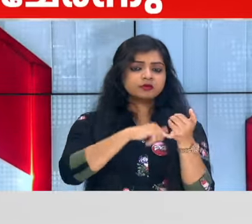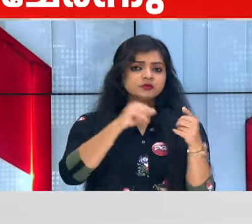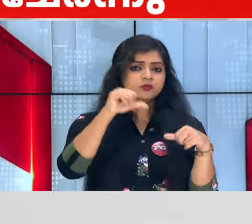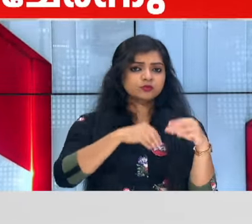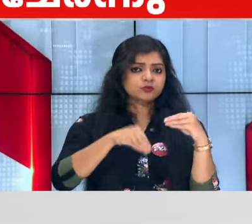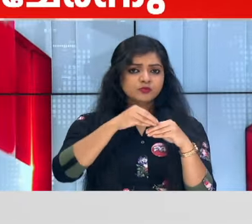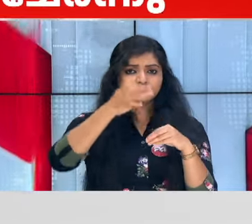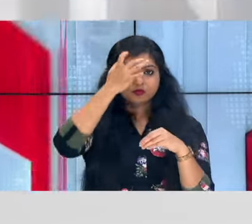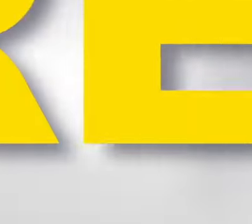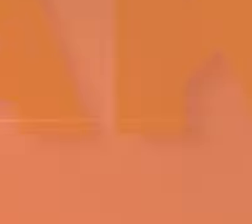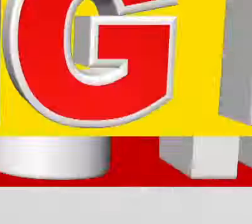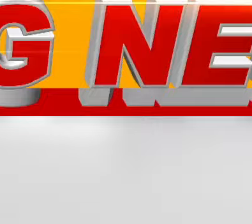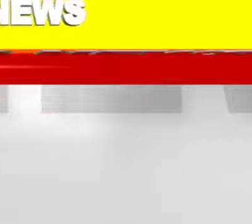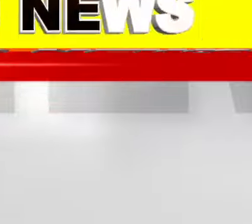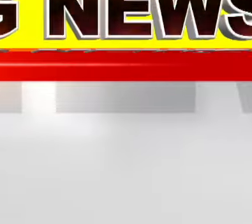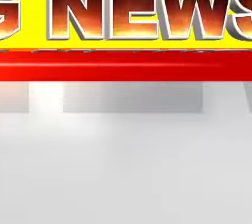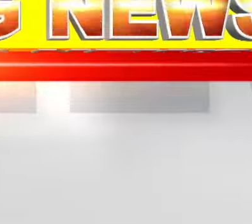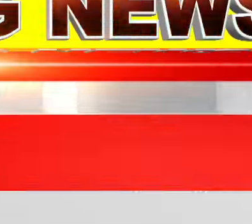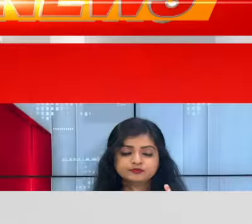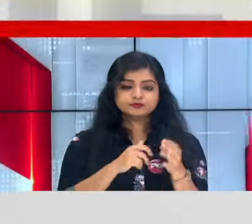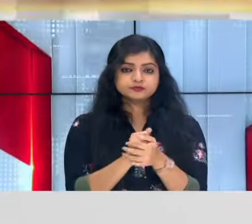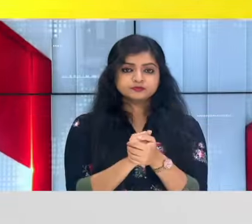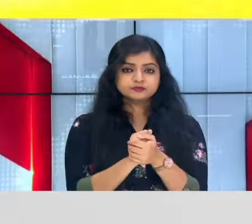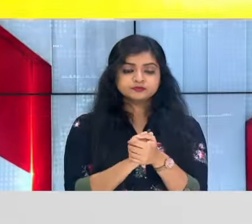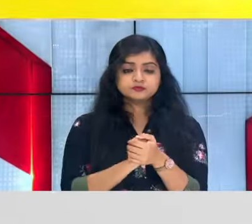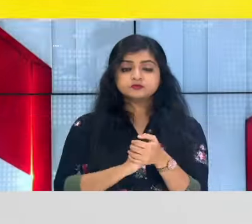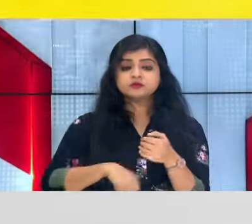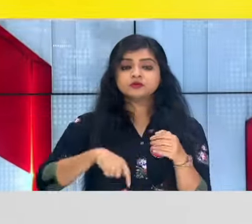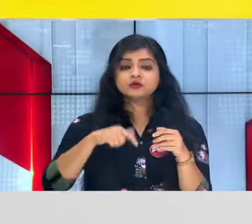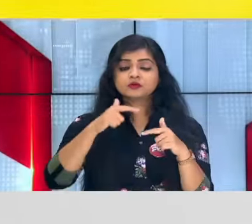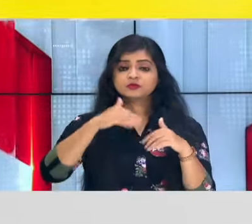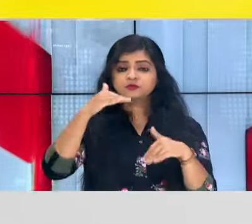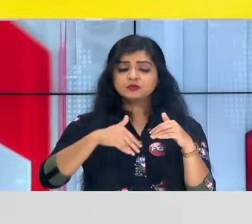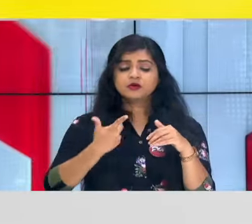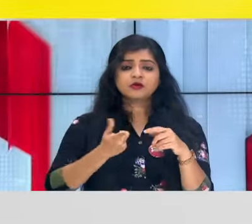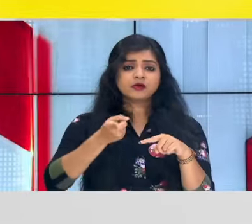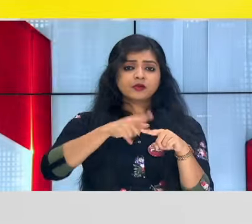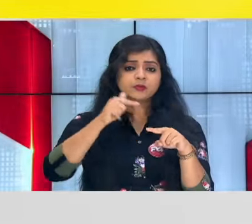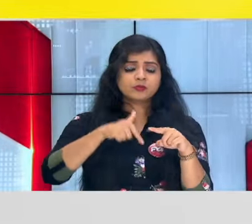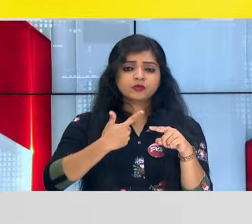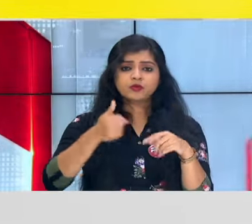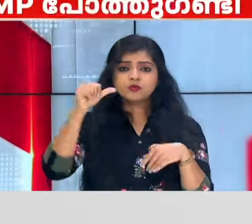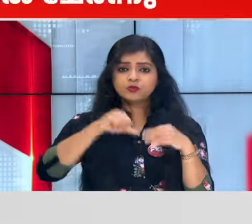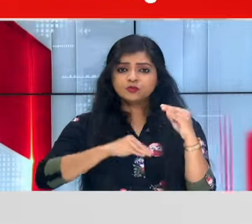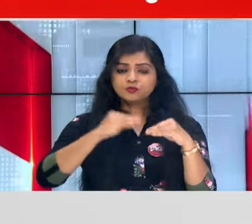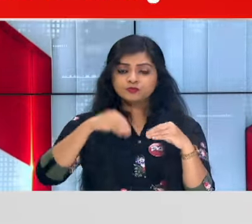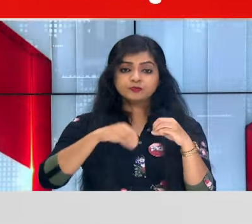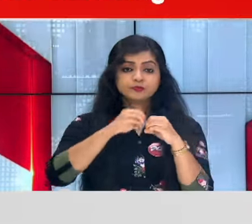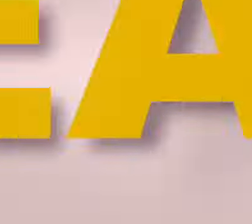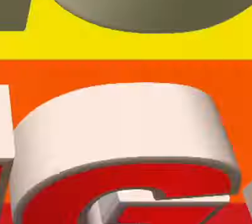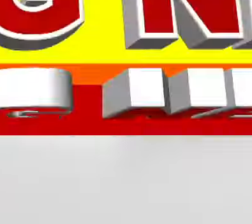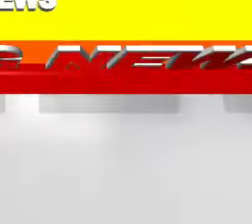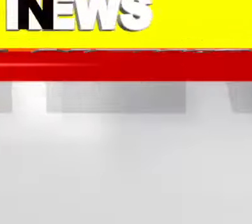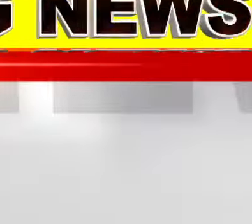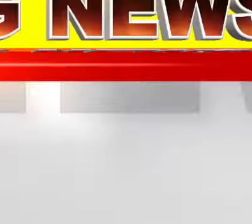വിവരങ്ങൾ. പ്രവിത, ഈ നിയമസഭാ തെരഞ്ഞെടുപ്പിൽ ഏറ്റ കനത്ത പരാജയം തന്നെ ബി ആർ എസിന് വലിയ തിരിച്ചടിയായിരുന്നു.